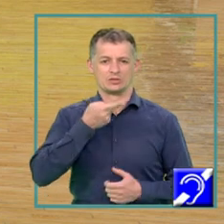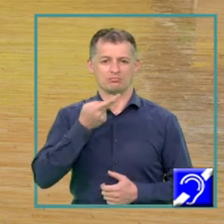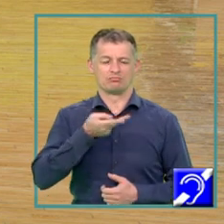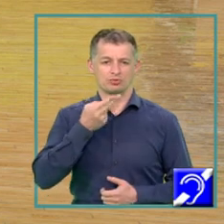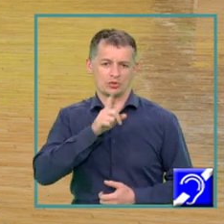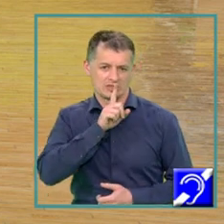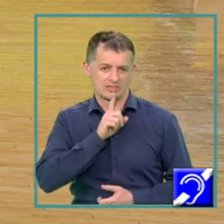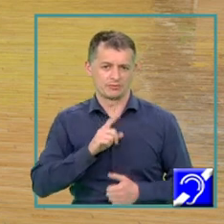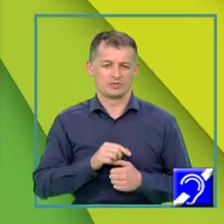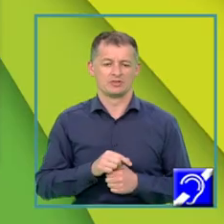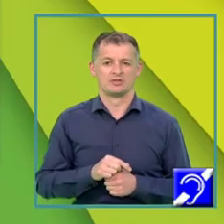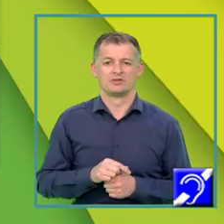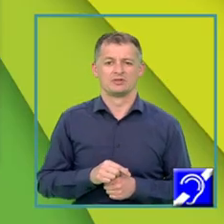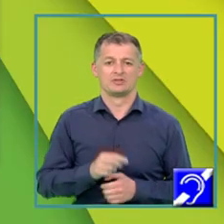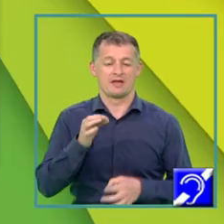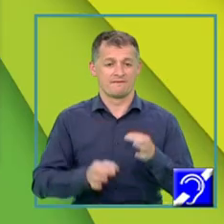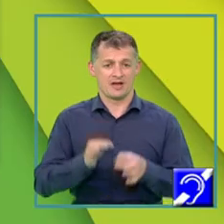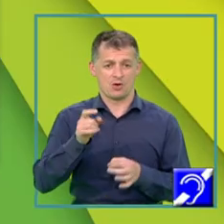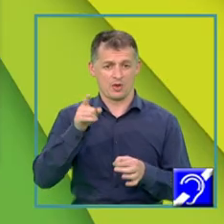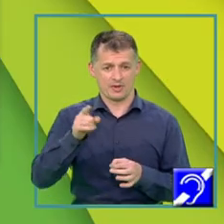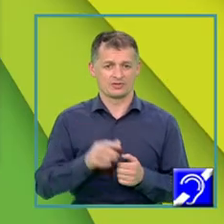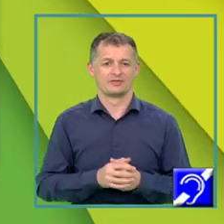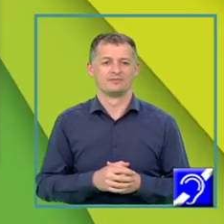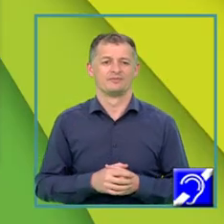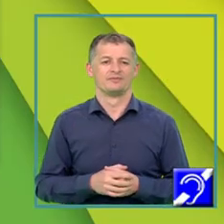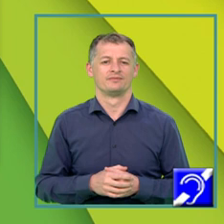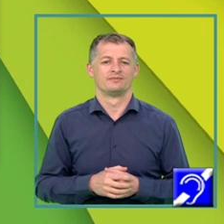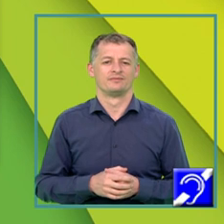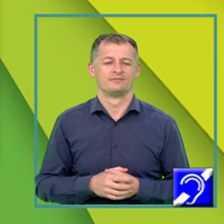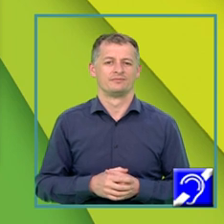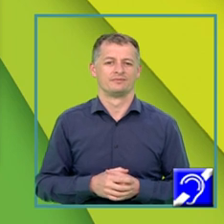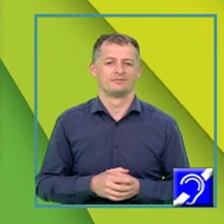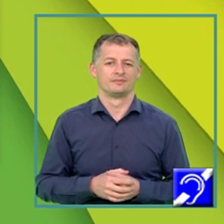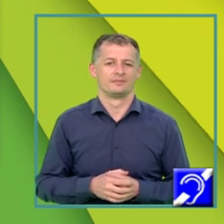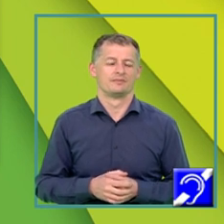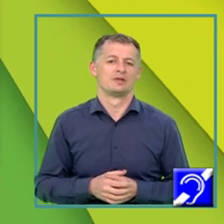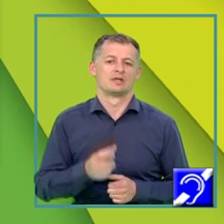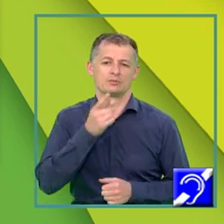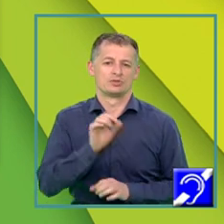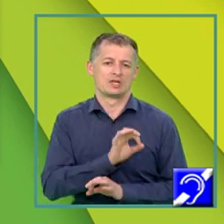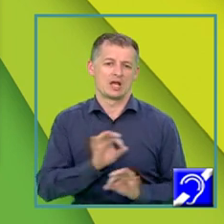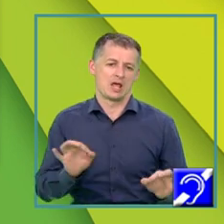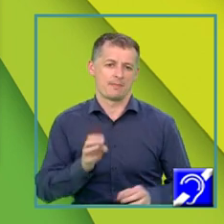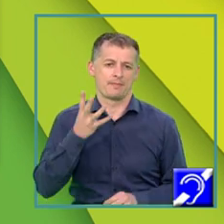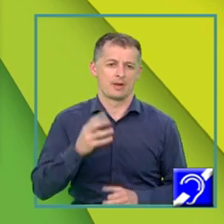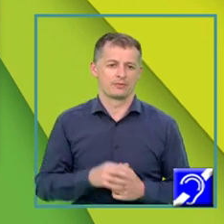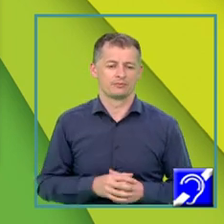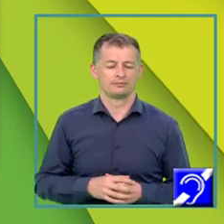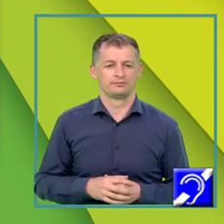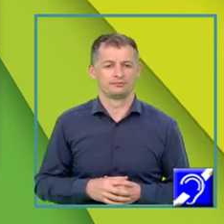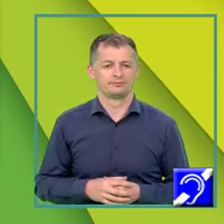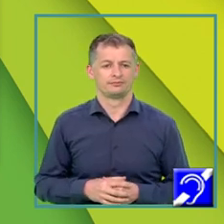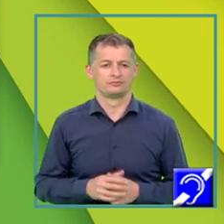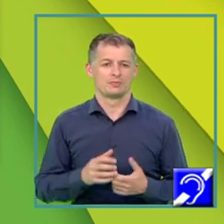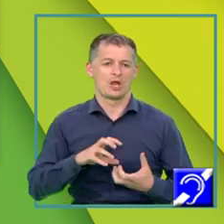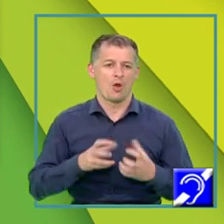se cere să evaluăm expresia setări lemn de bine și răspunsul este Evident patru apoi un exercițiu ceva